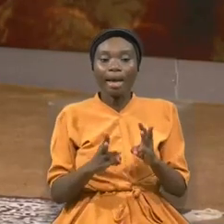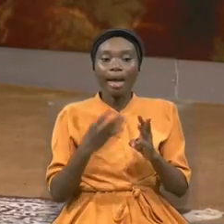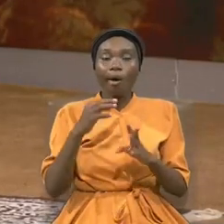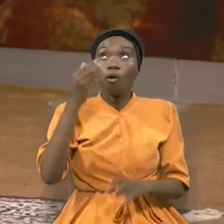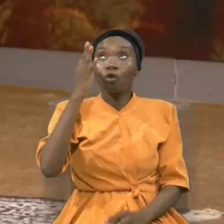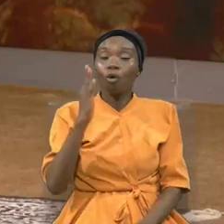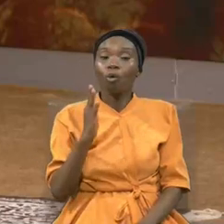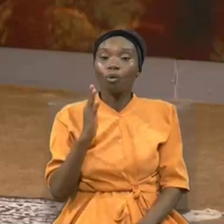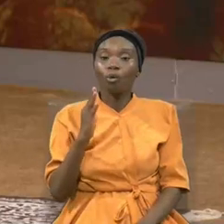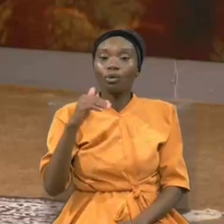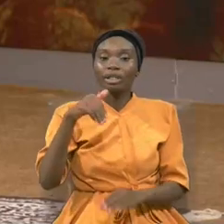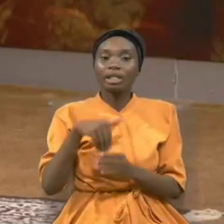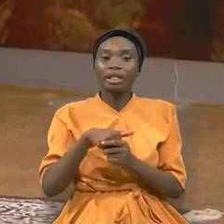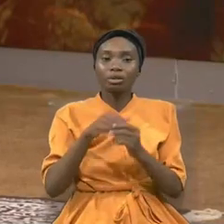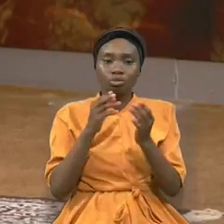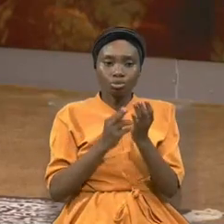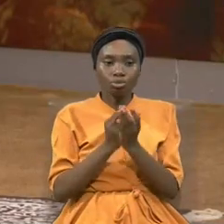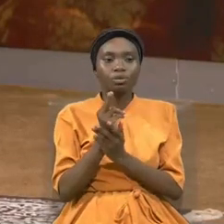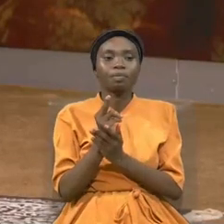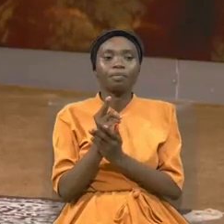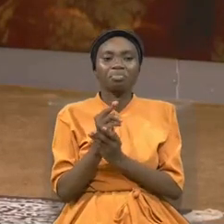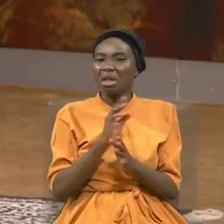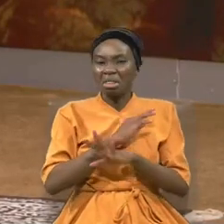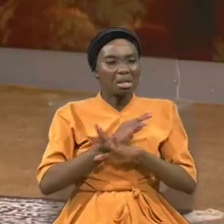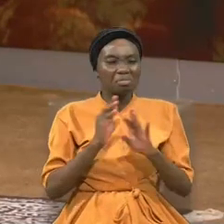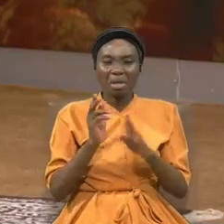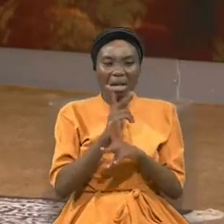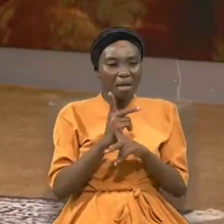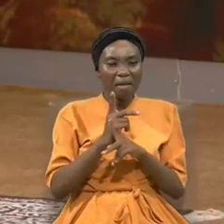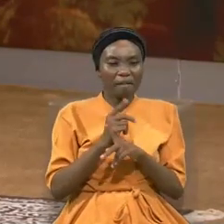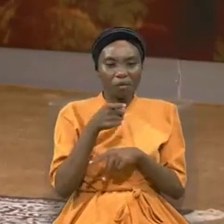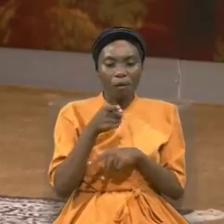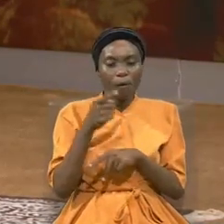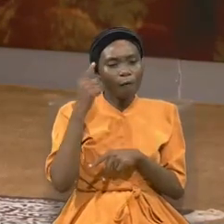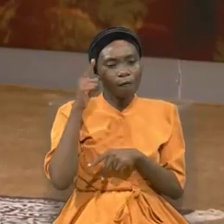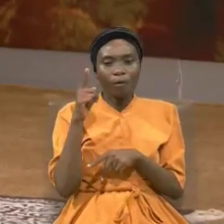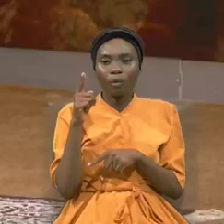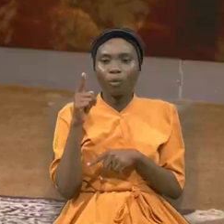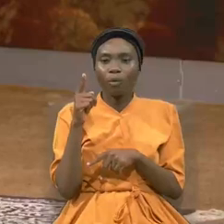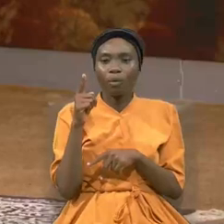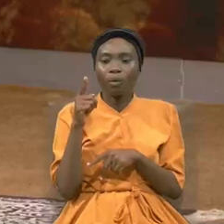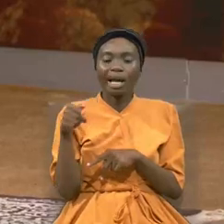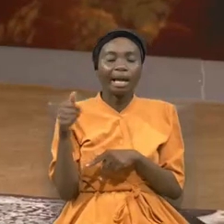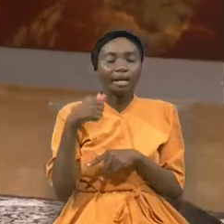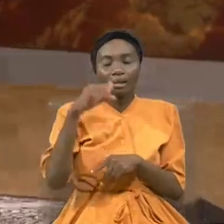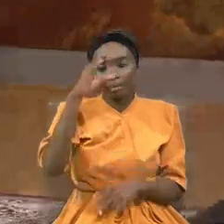de Dieu selon la vérité, sans t'inquiéter de personne. »